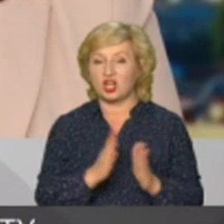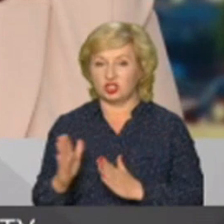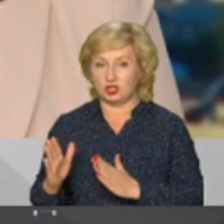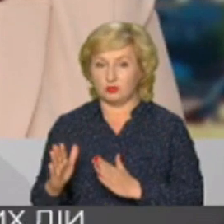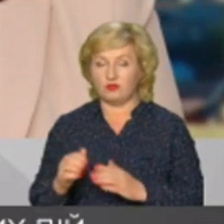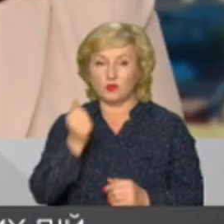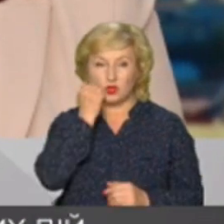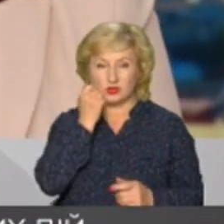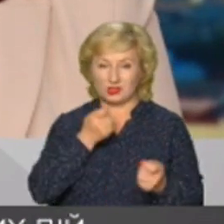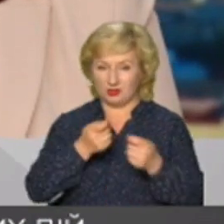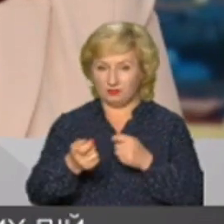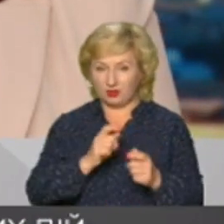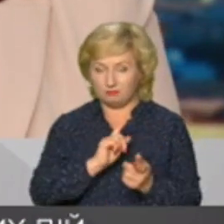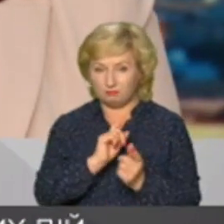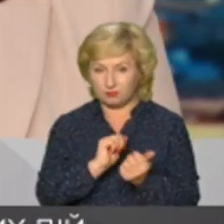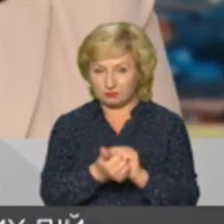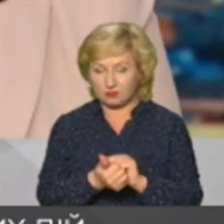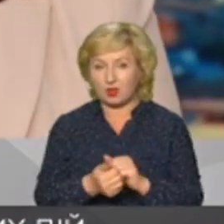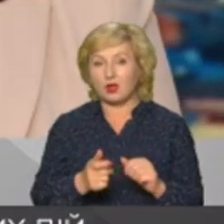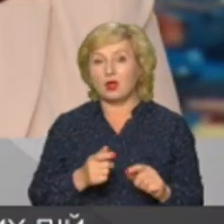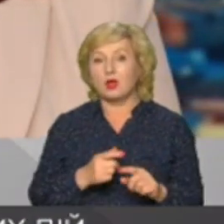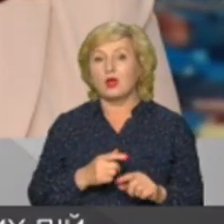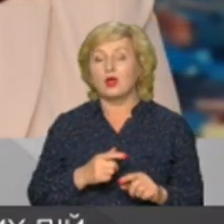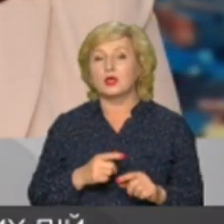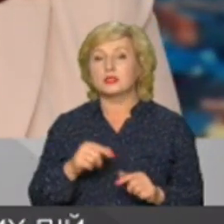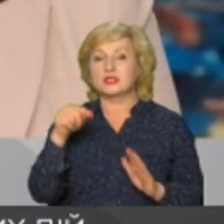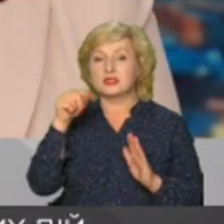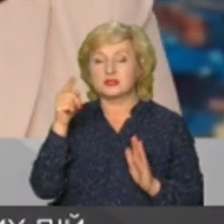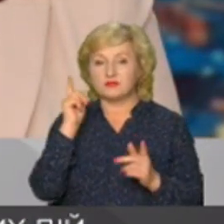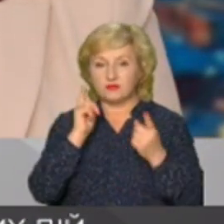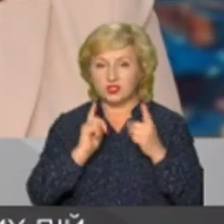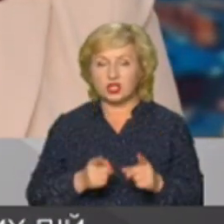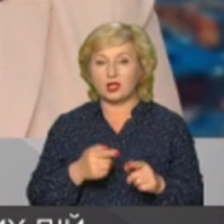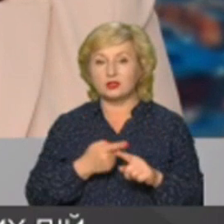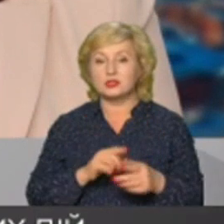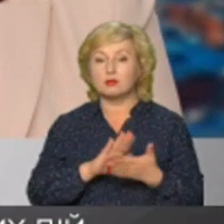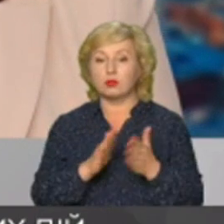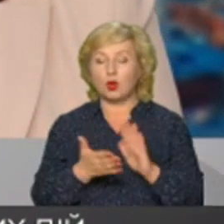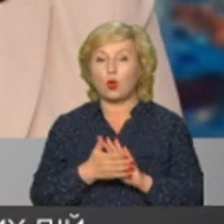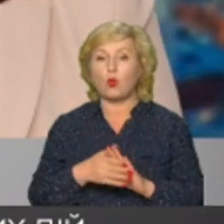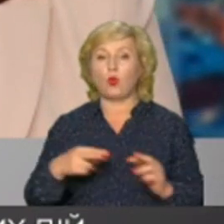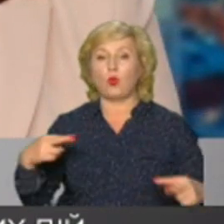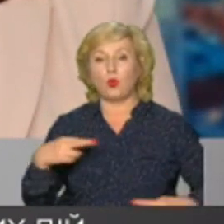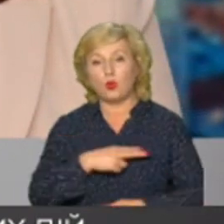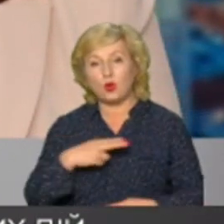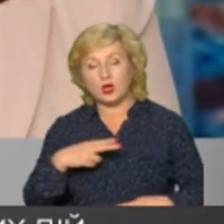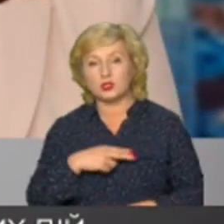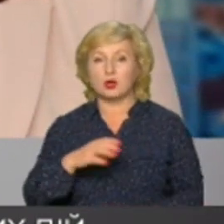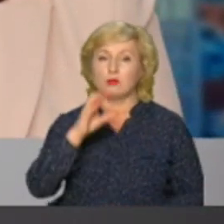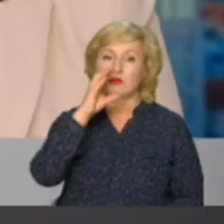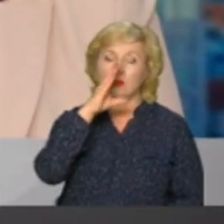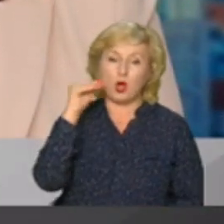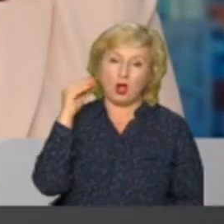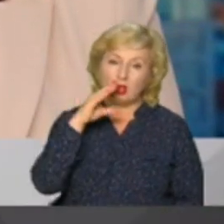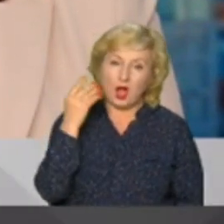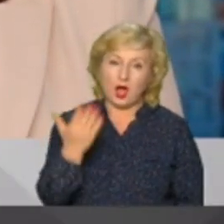Тому що, ну, зараз, ну, звичайно, є ці позиції там Угорщини або Болгарії, або